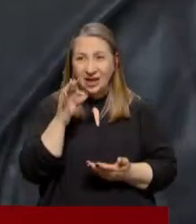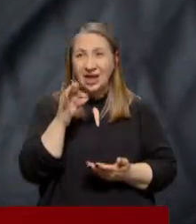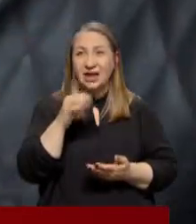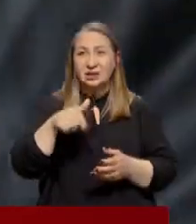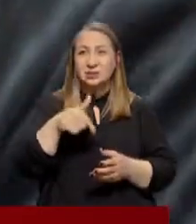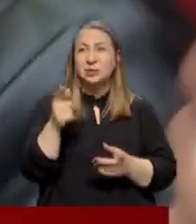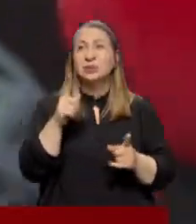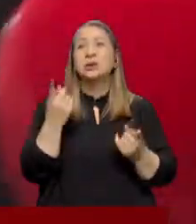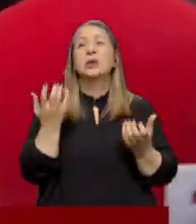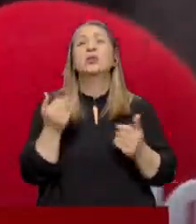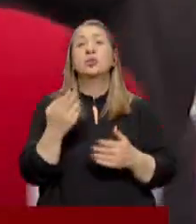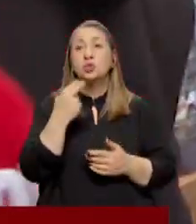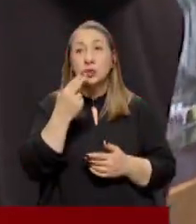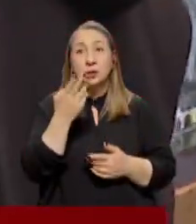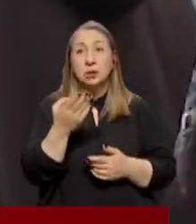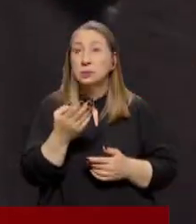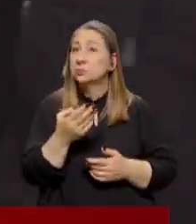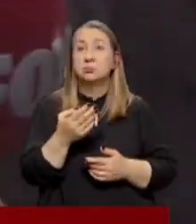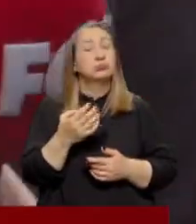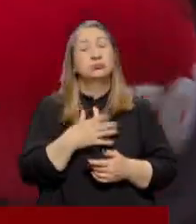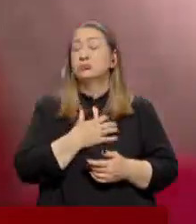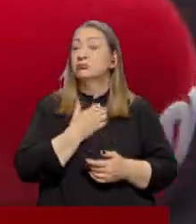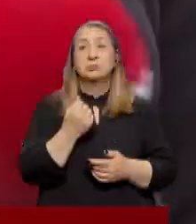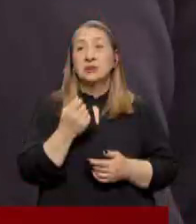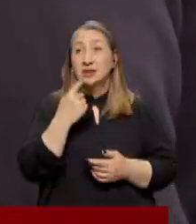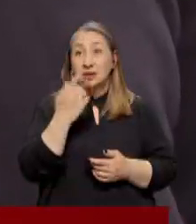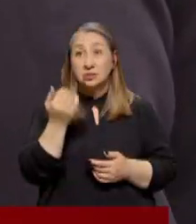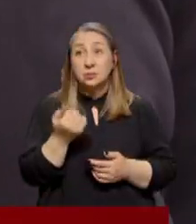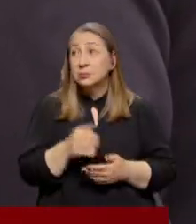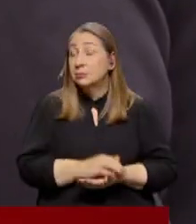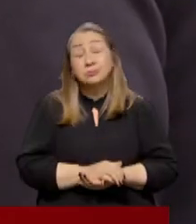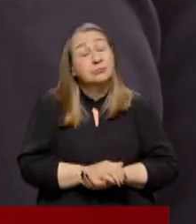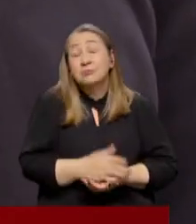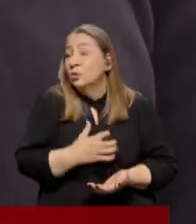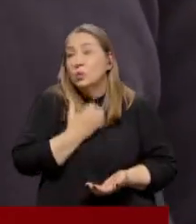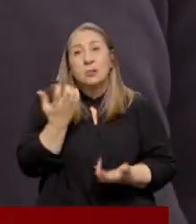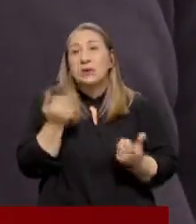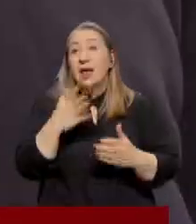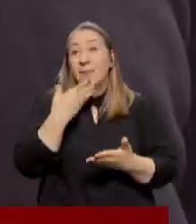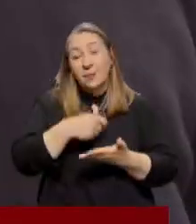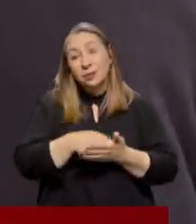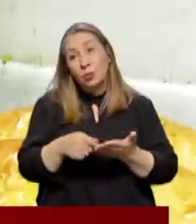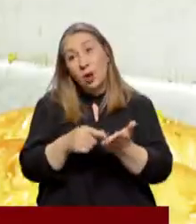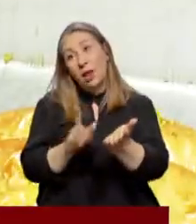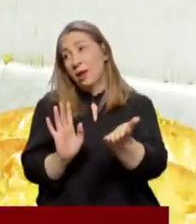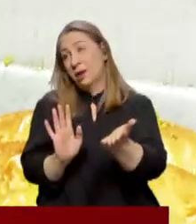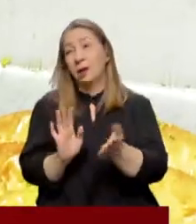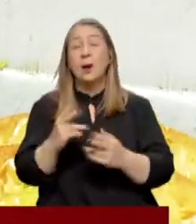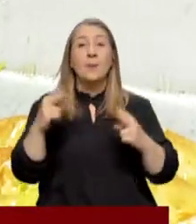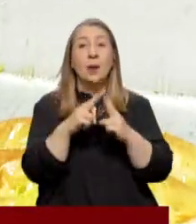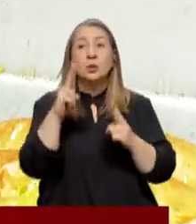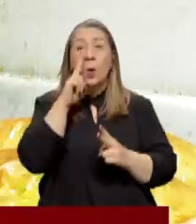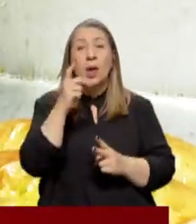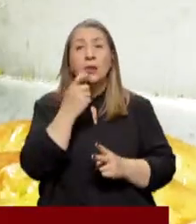Çırpıcı, başka bir şey alamıyoruz. Çikolata. Maalesef. Tatlı olacak mı? Maalesef. Emekli maaşıyla bu kadar işte. Baklava